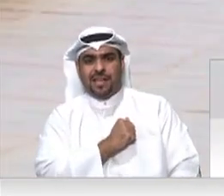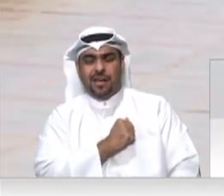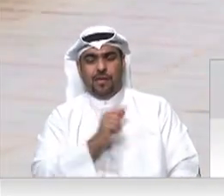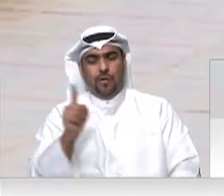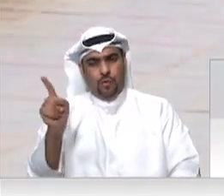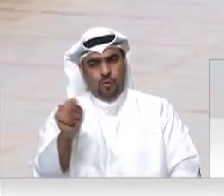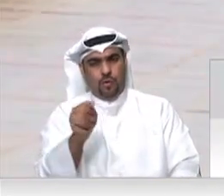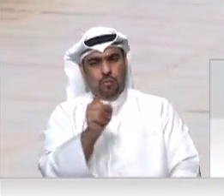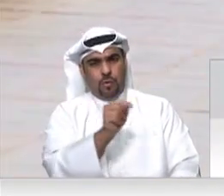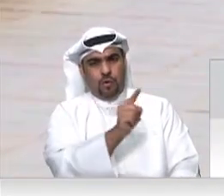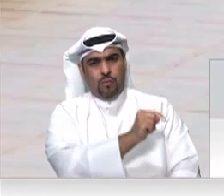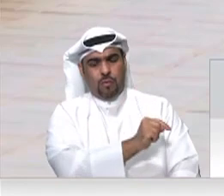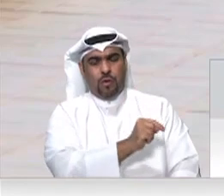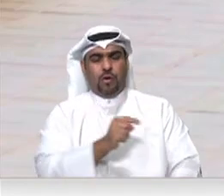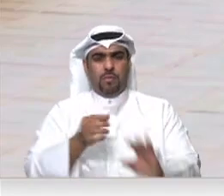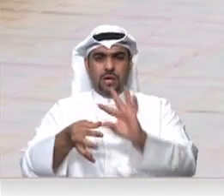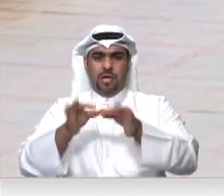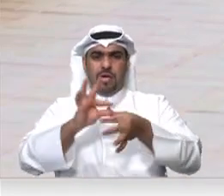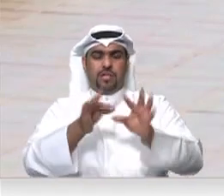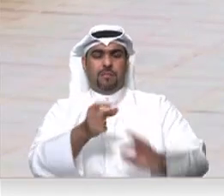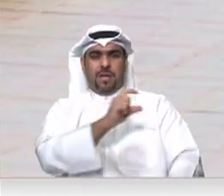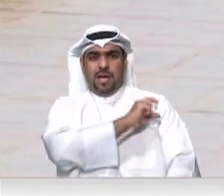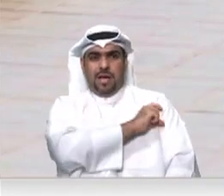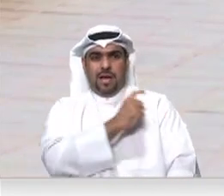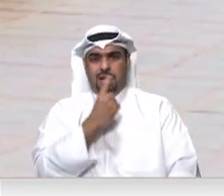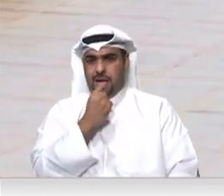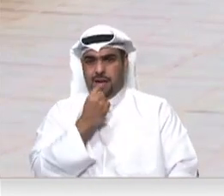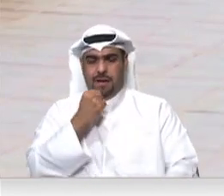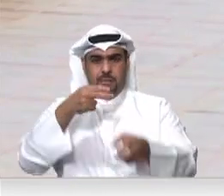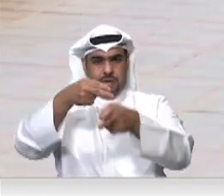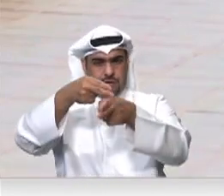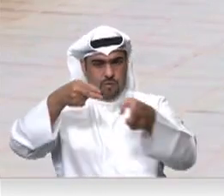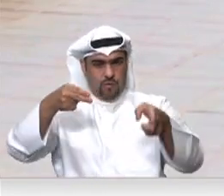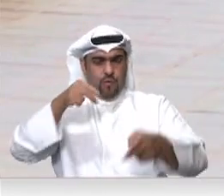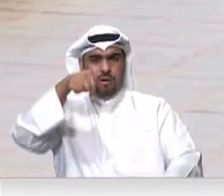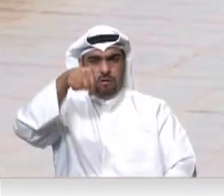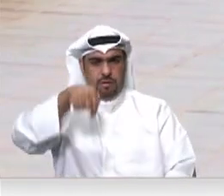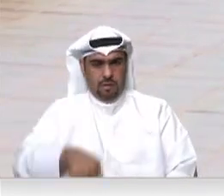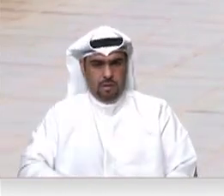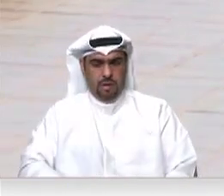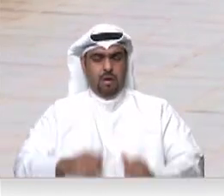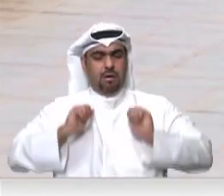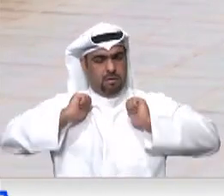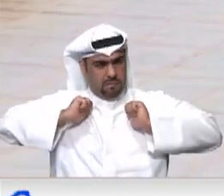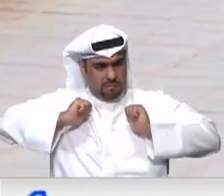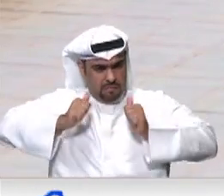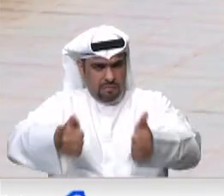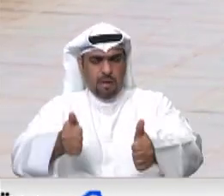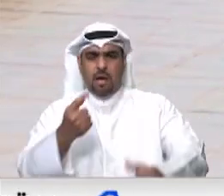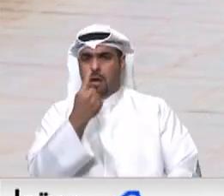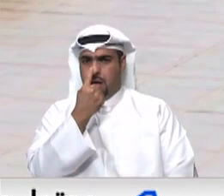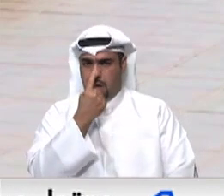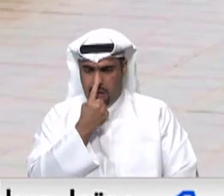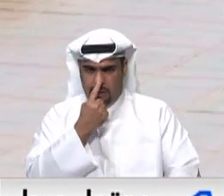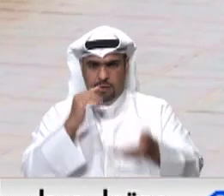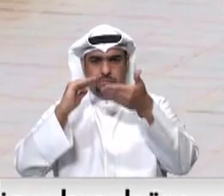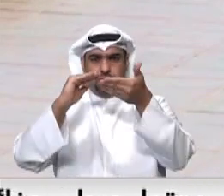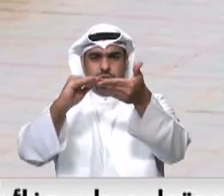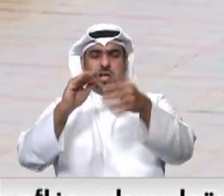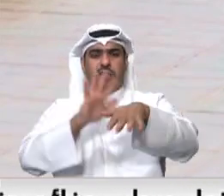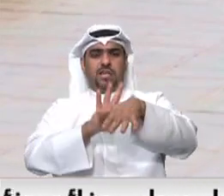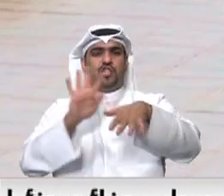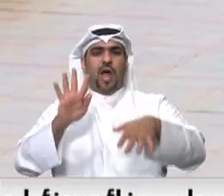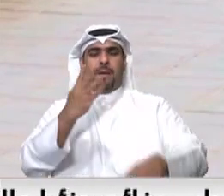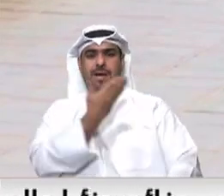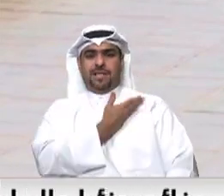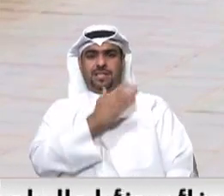بساعة تواصل جمعية الهلال الأحمر الكويتي أداء رسالتها السامية في تخفيف المعاناة عن الأشقاء في غزة الذين يعيشون